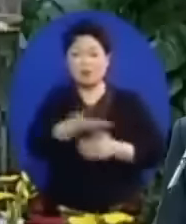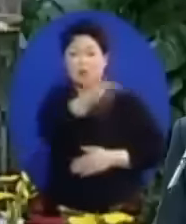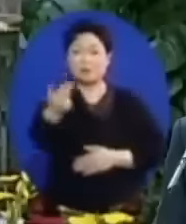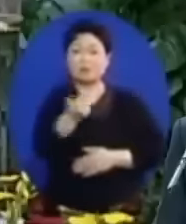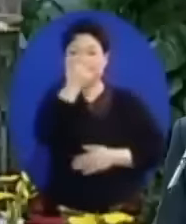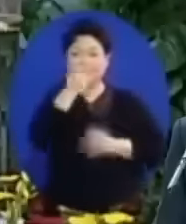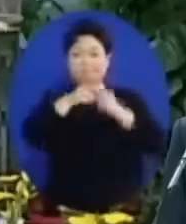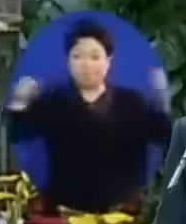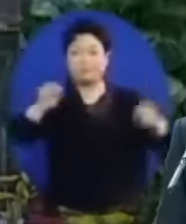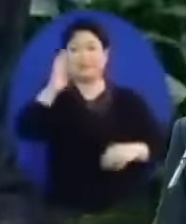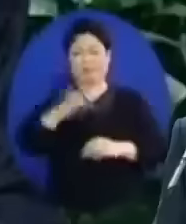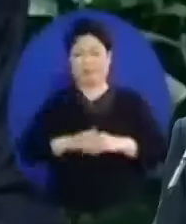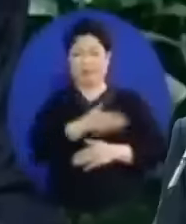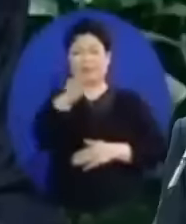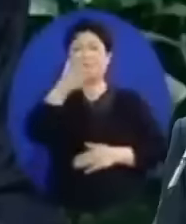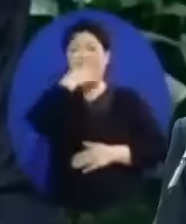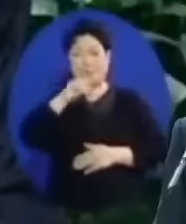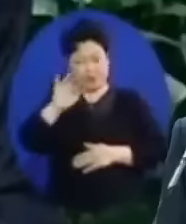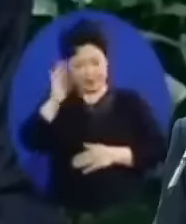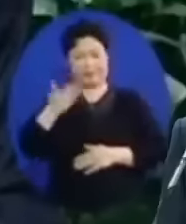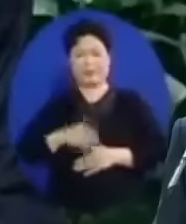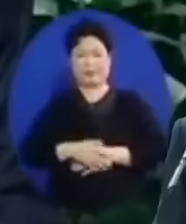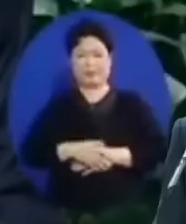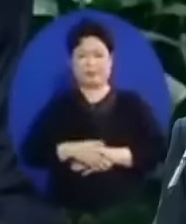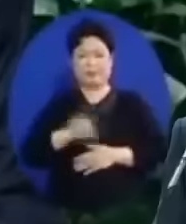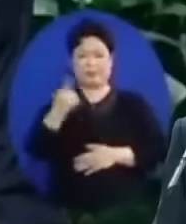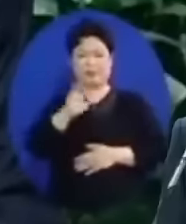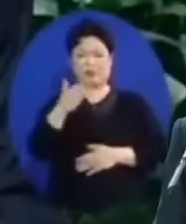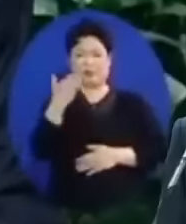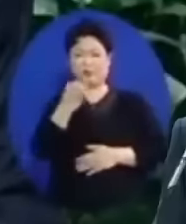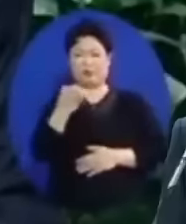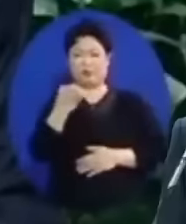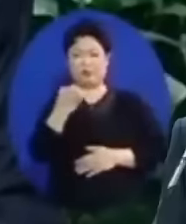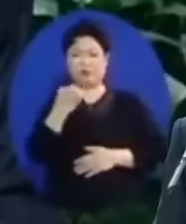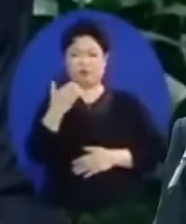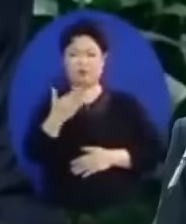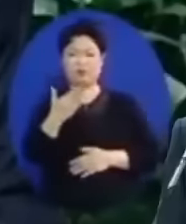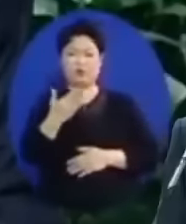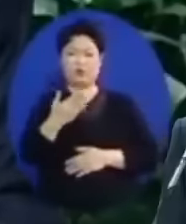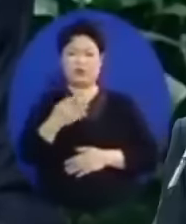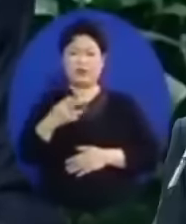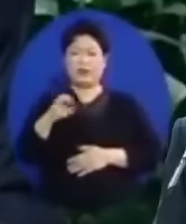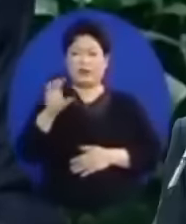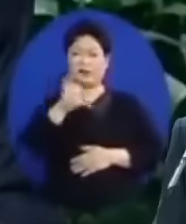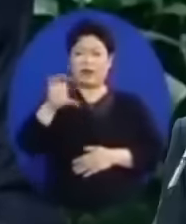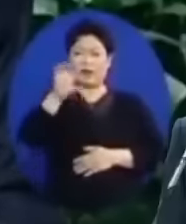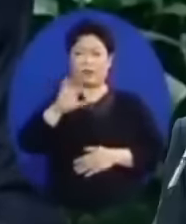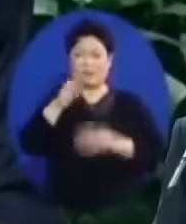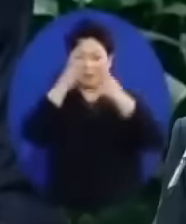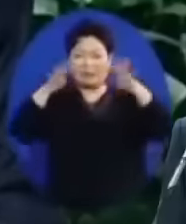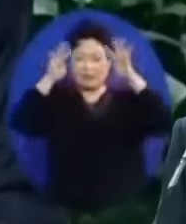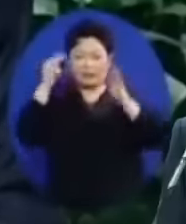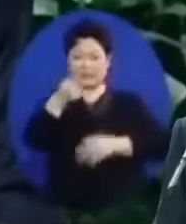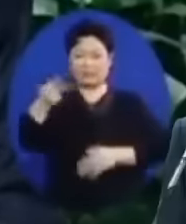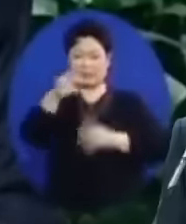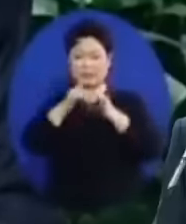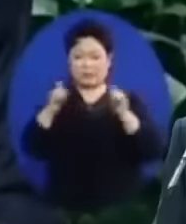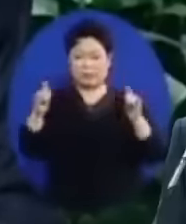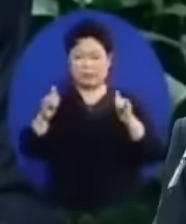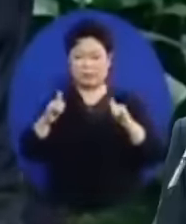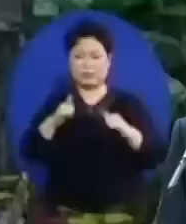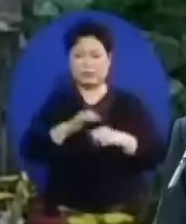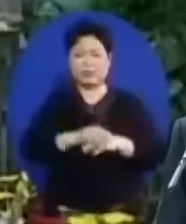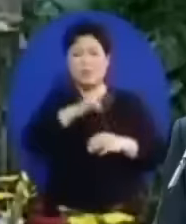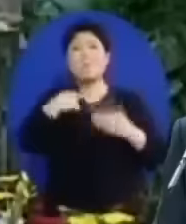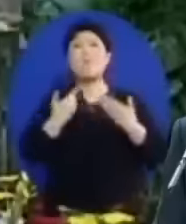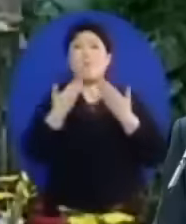살게 되는 것입니다. 여러분이 행복하게 되는 것입니다. 1999년 미국 캘리포니아 대학에서 2,000명을 대상으로